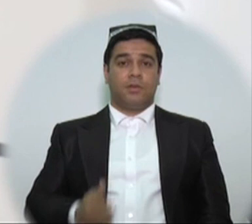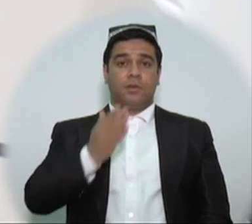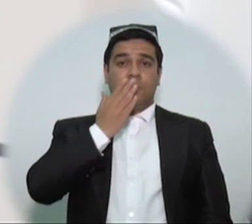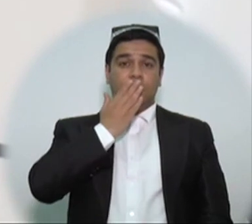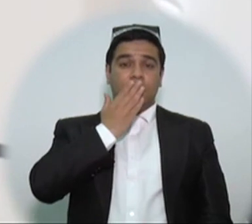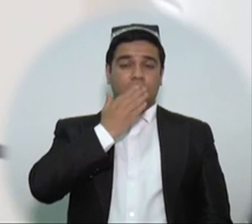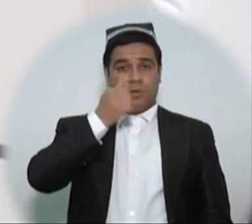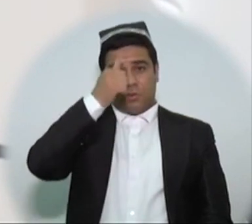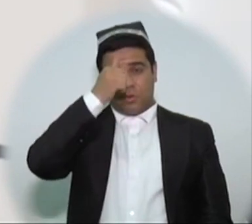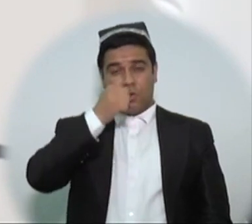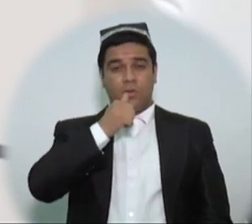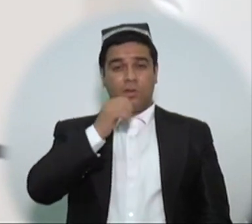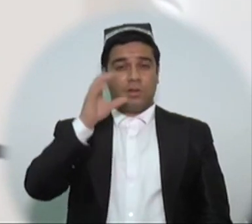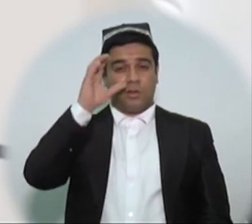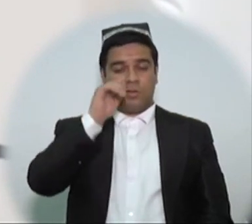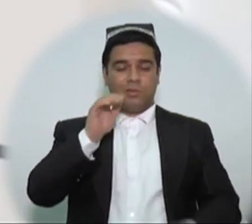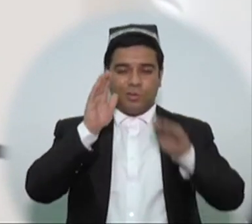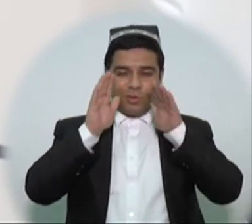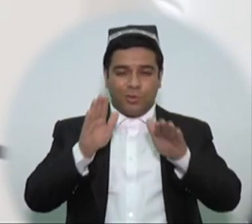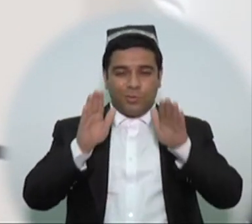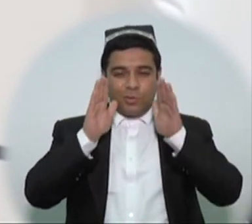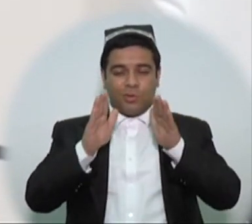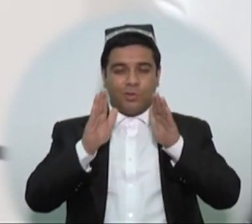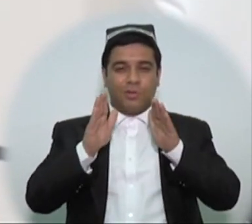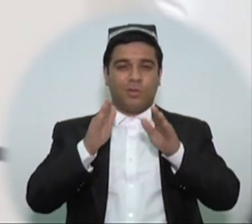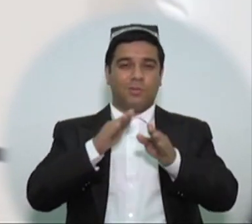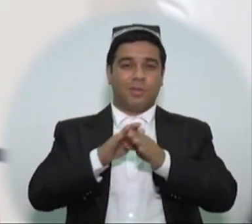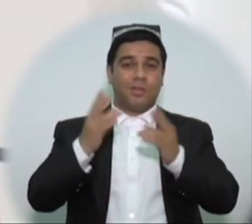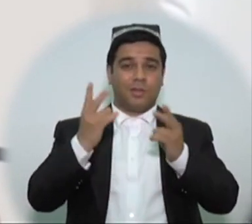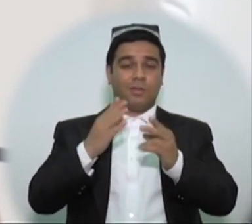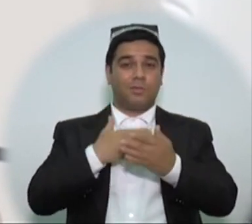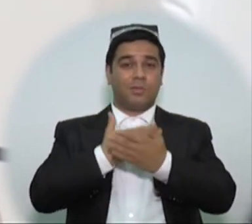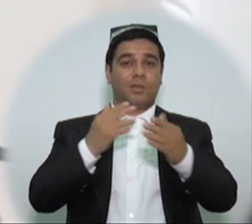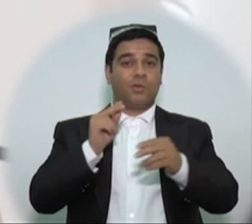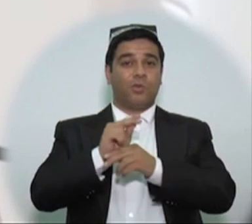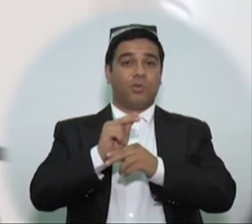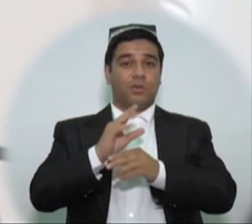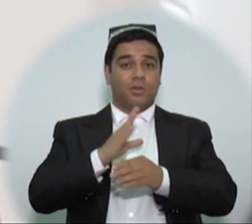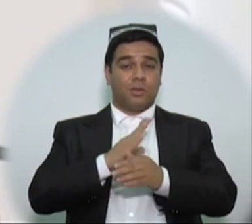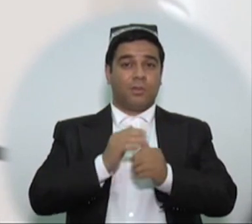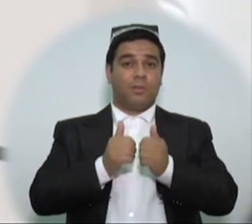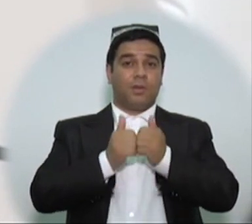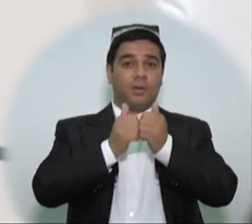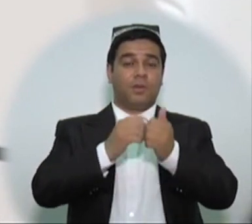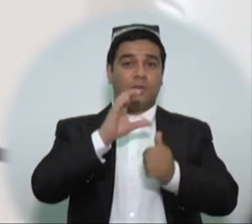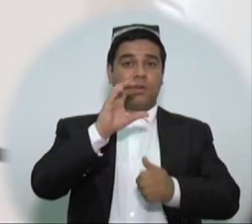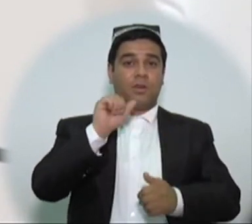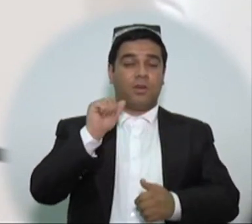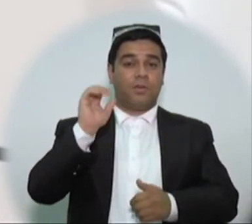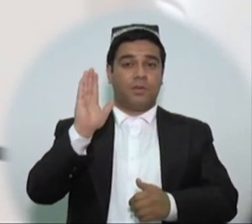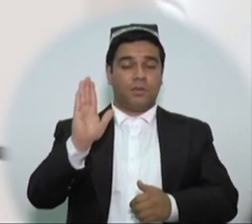Ramazan ayı keçelerini bedar otkazmakını bizlerge sünnet kılgan Resul-i Ekrem